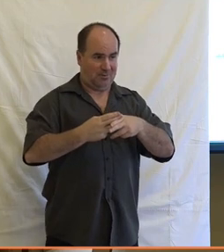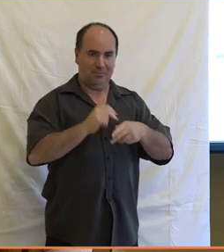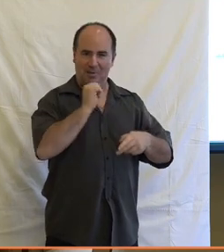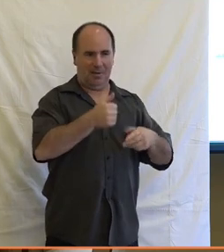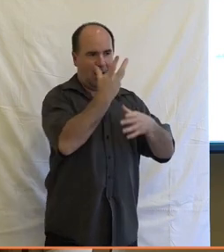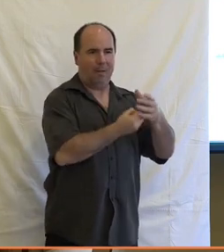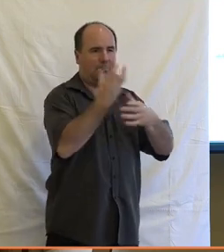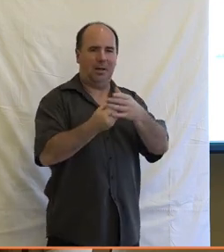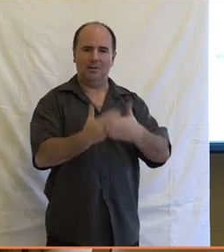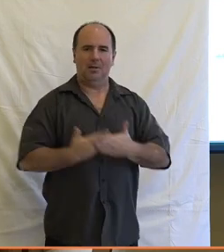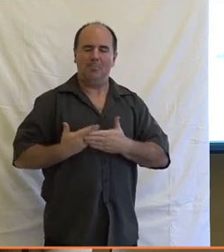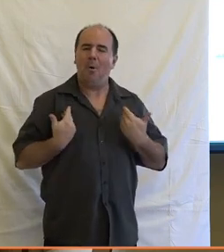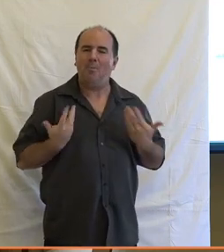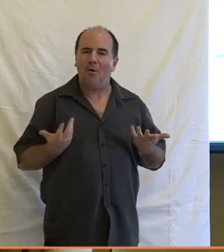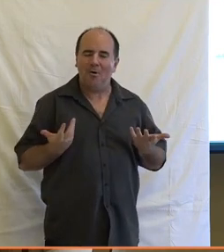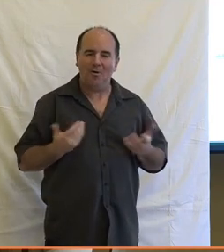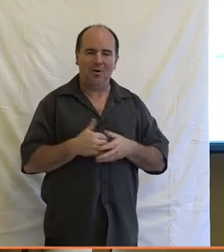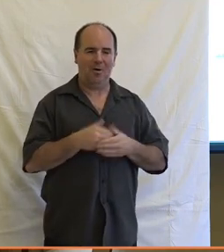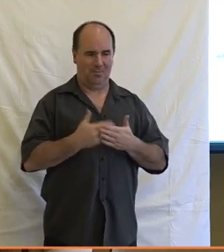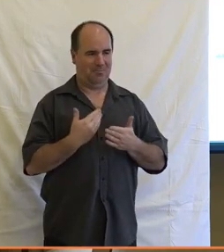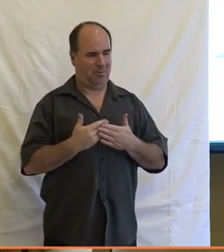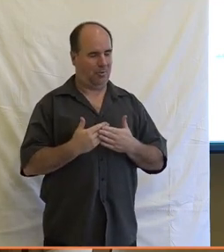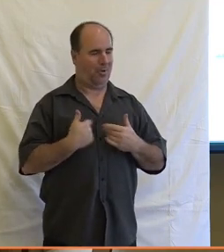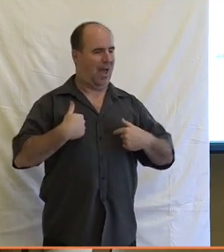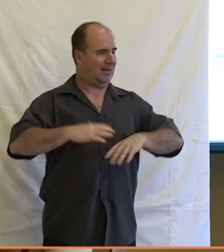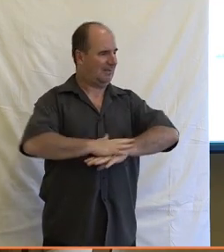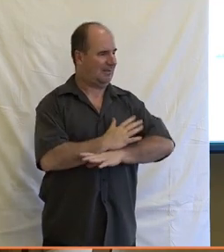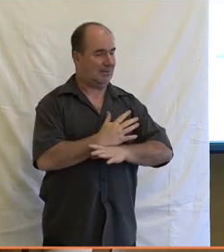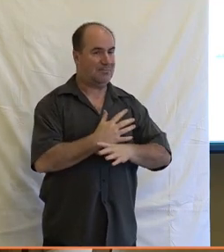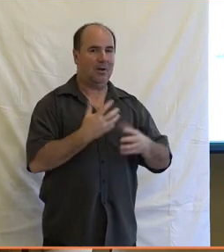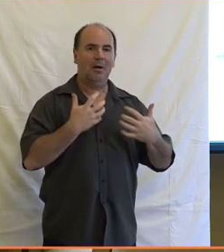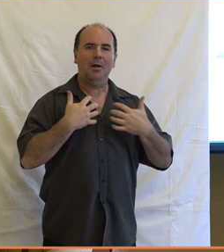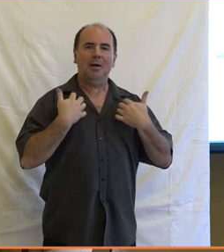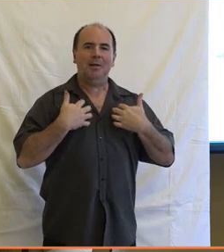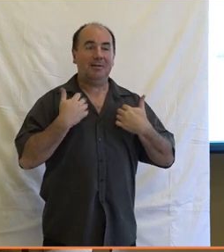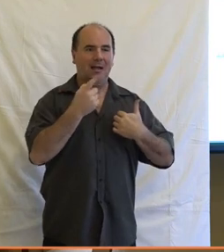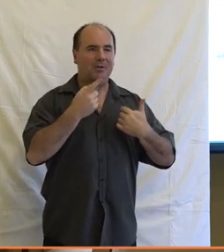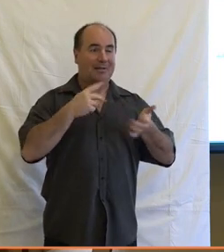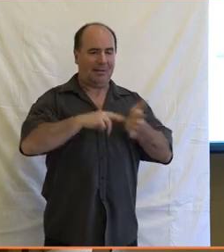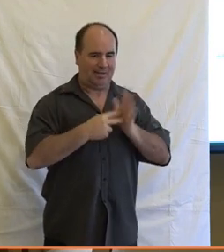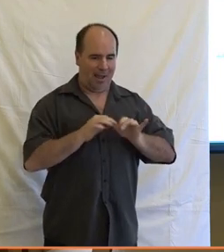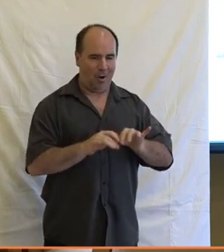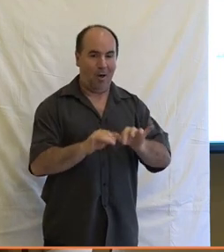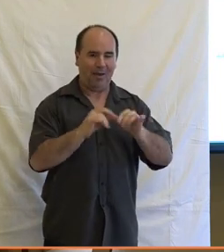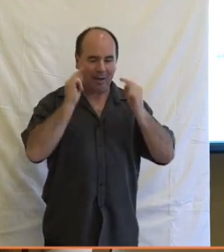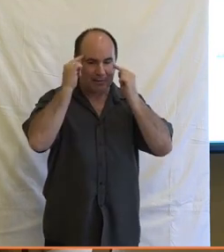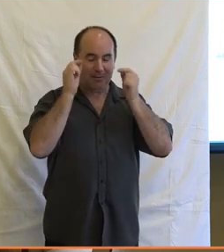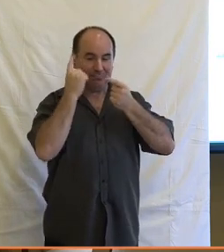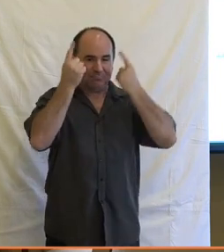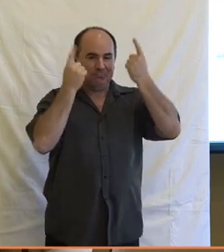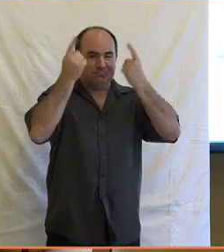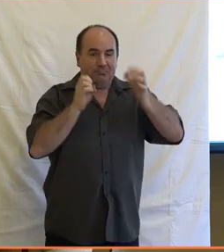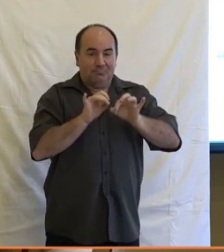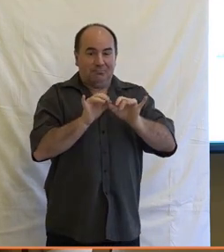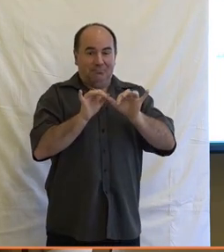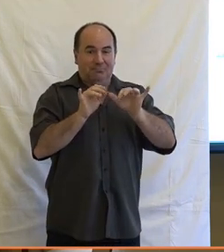oblasti duševního zdraví se tohle jako stalo, že to nadšení technologický poměrně převáželo nad tím jako jádrem problému. Tak jestli máte